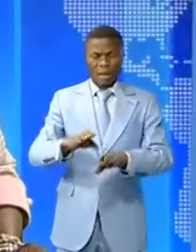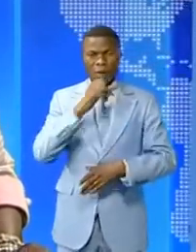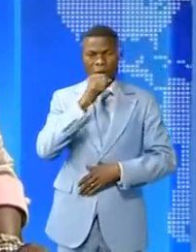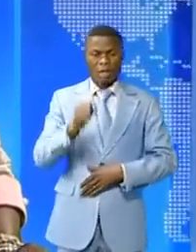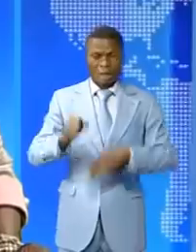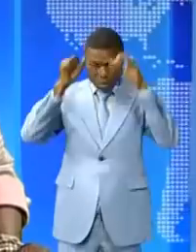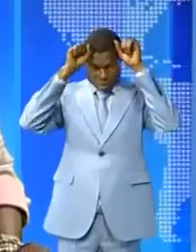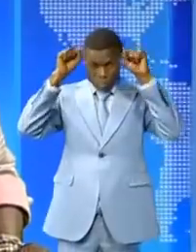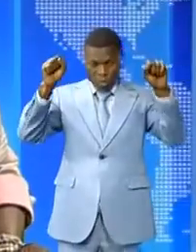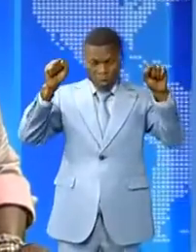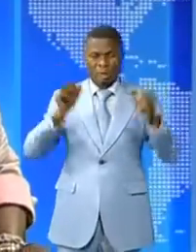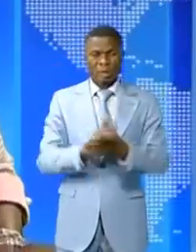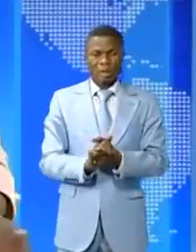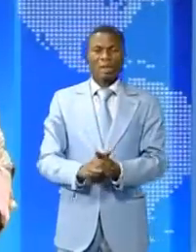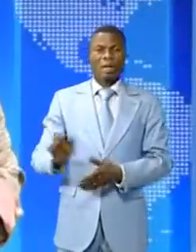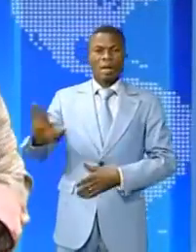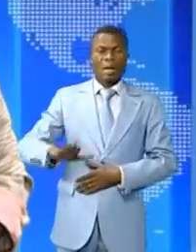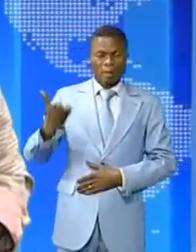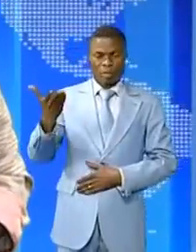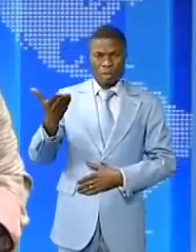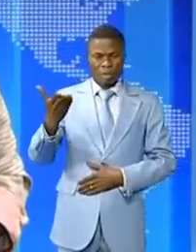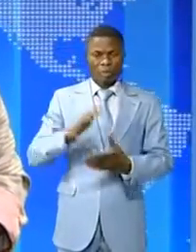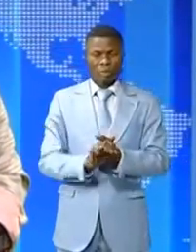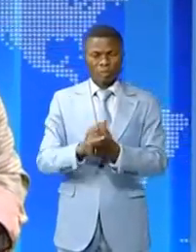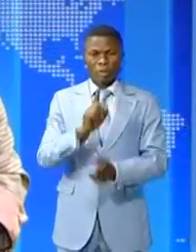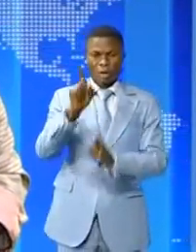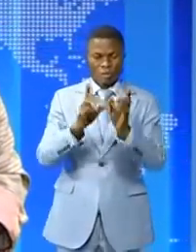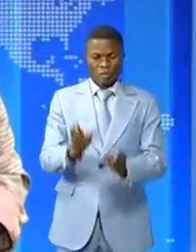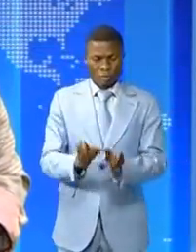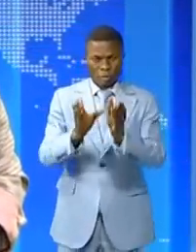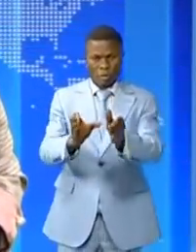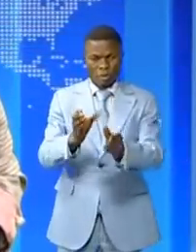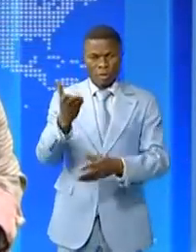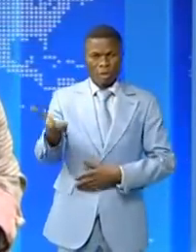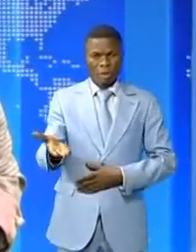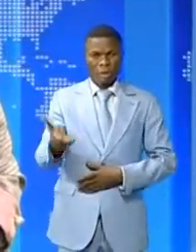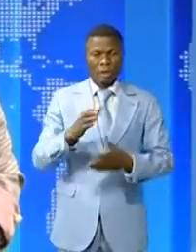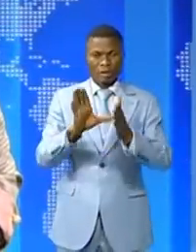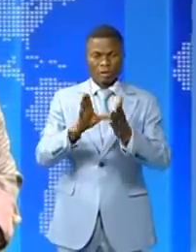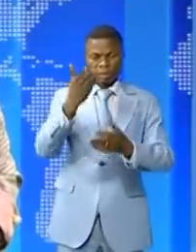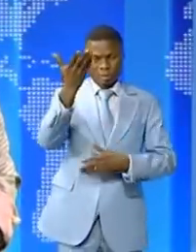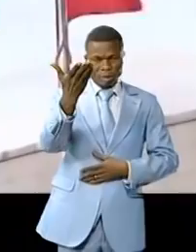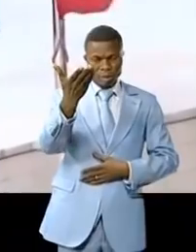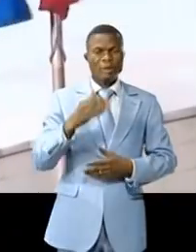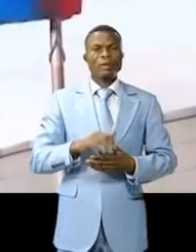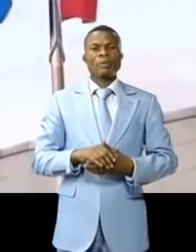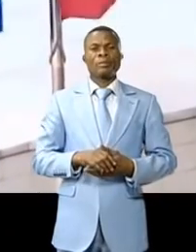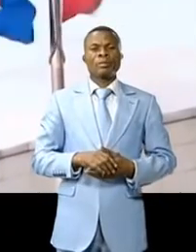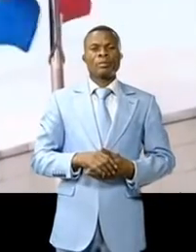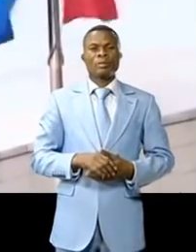Kemal, père fondateur de la Turquie moderne, où il a déposé une gerbe de fleurs. Blandine Zovo et Roger Ndiaye.